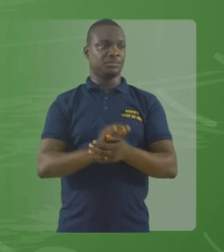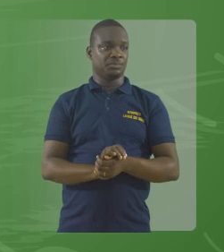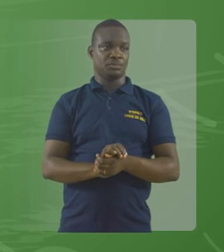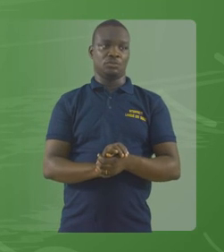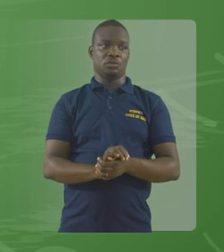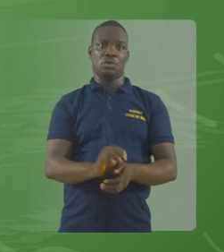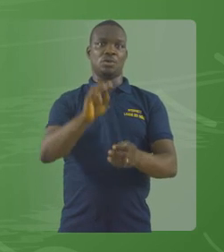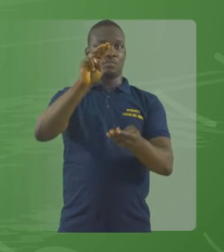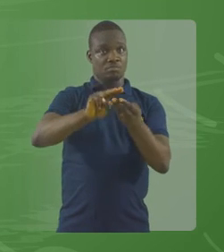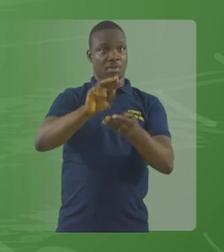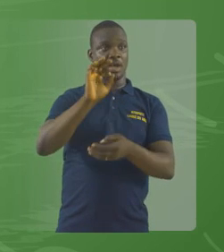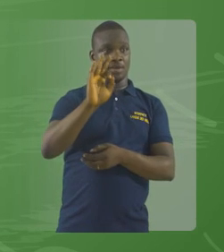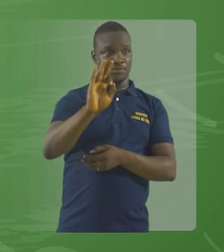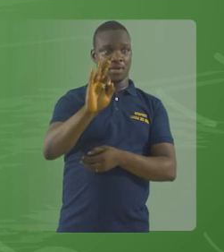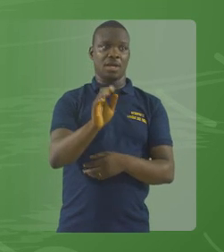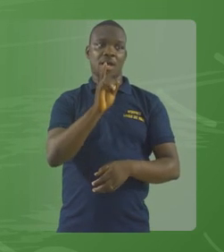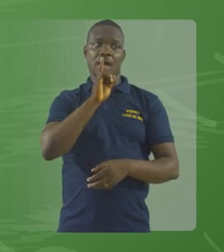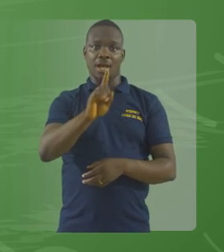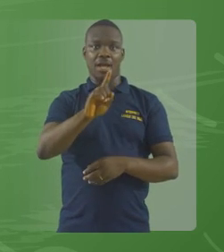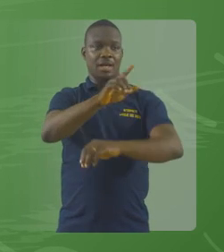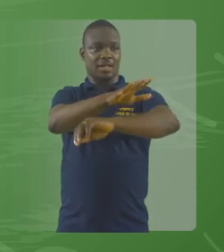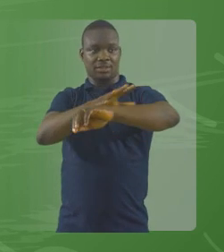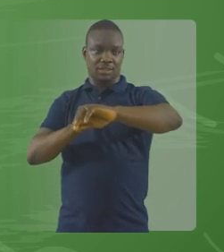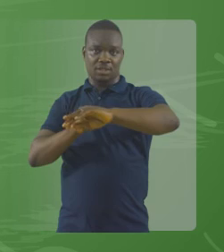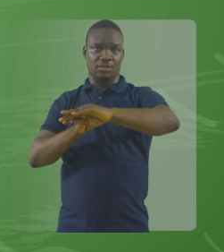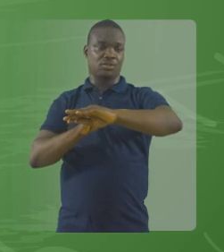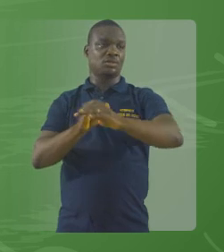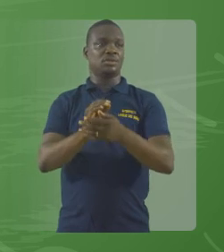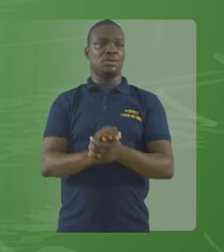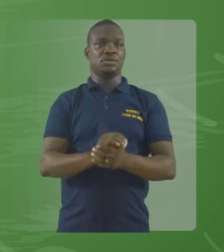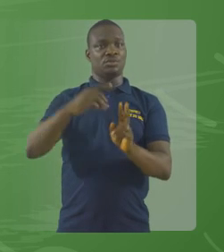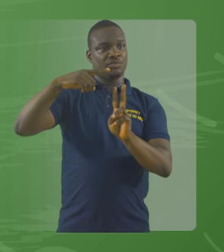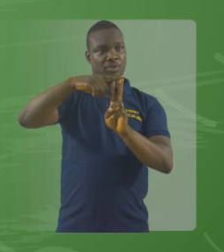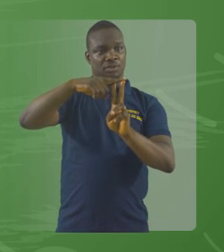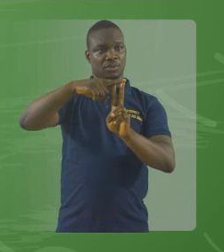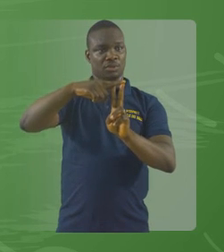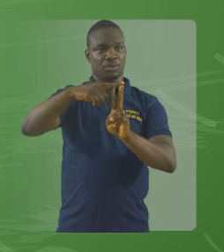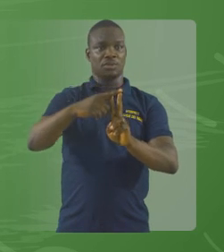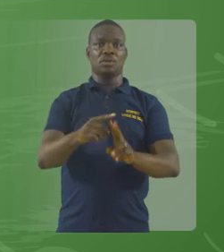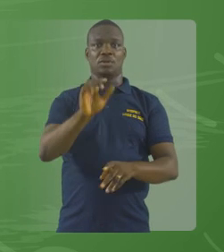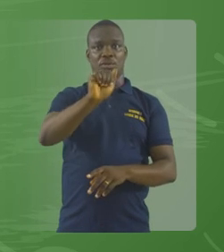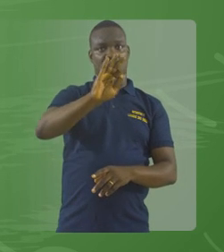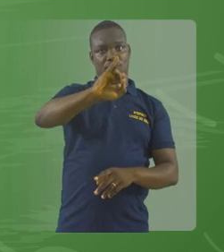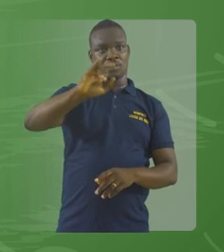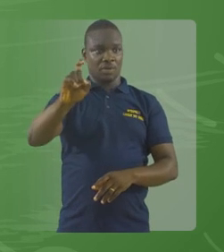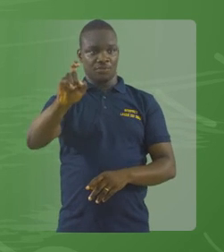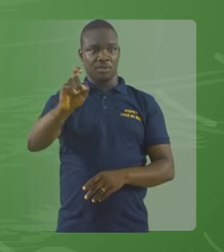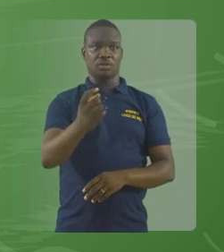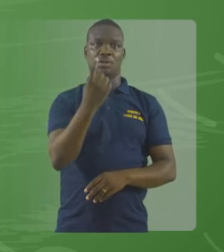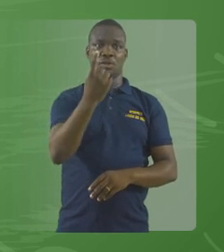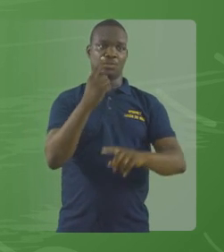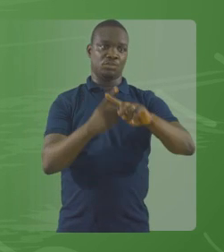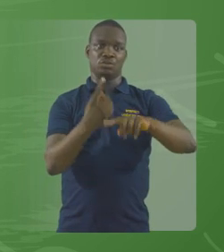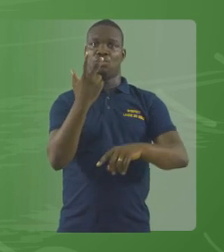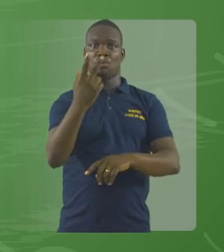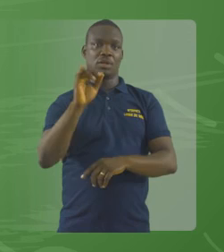D'où F est la translation du vecteur d'affixe 1